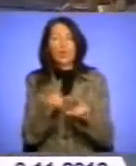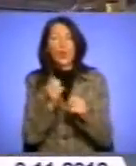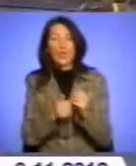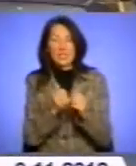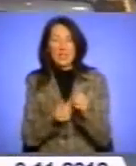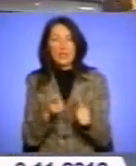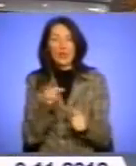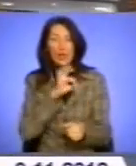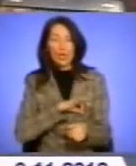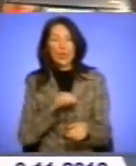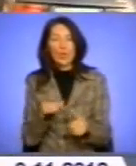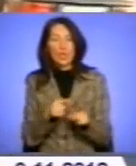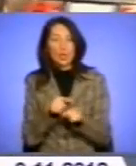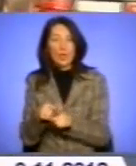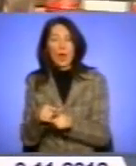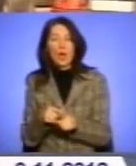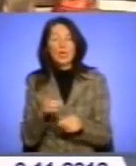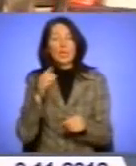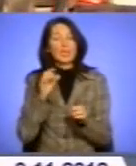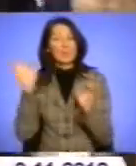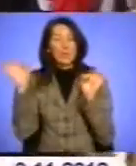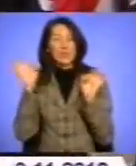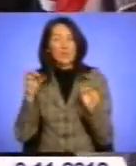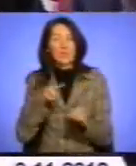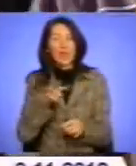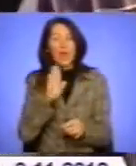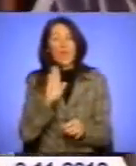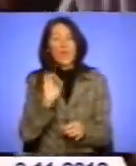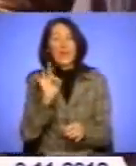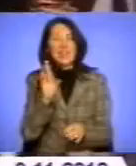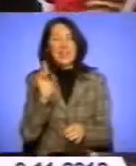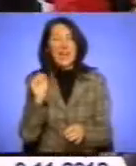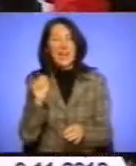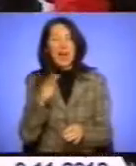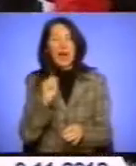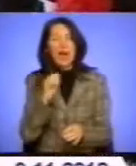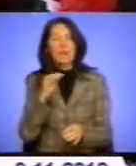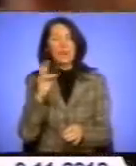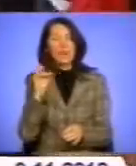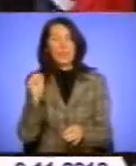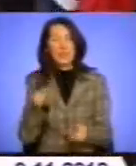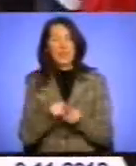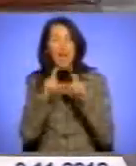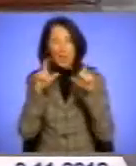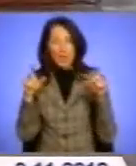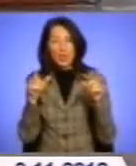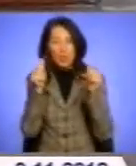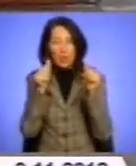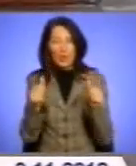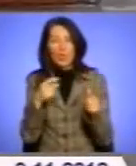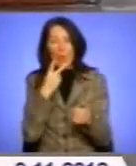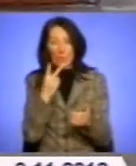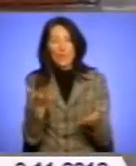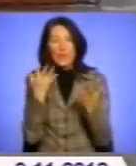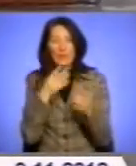використовують слова з патетичним звучанням – «Мемфіс», «Вавилон», «Венера», «Афіна». Та глянувши на дошки оголошень, афіші та вивіски, ми